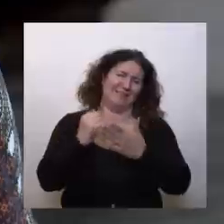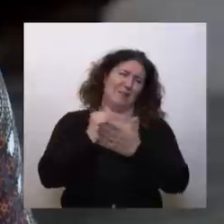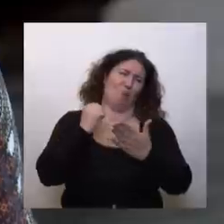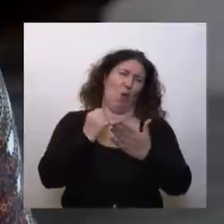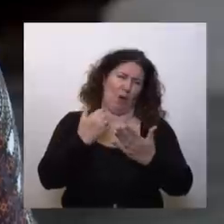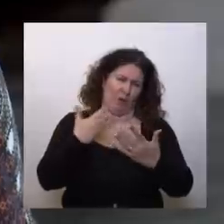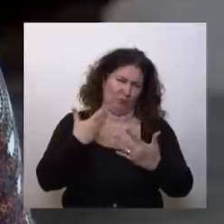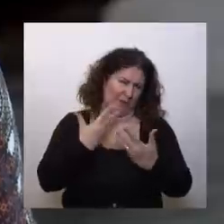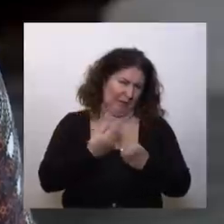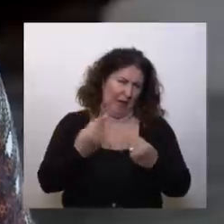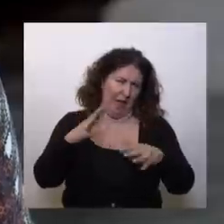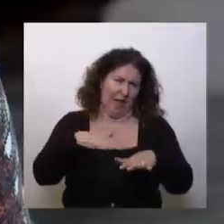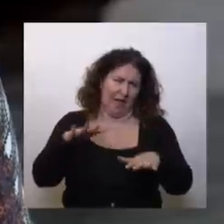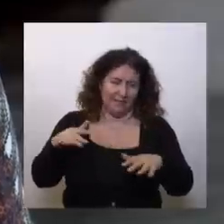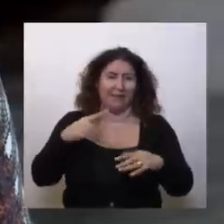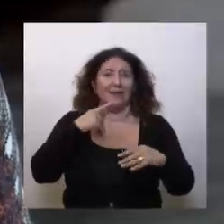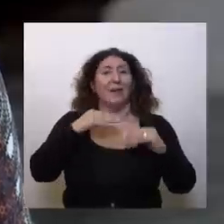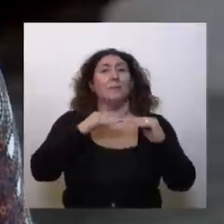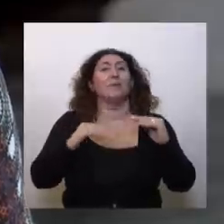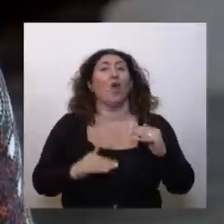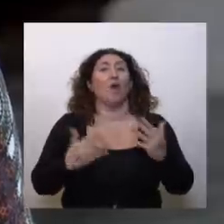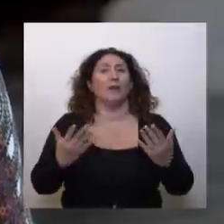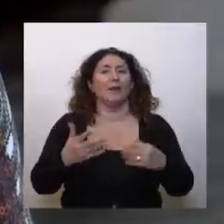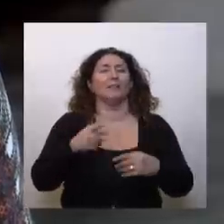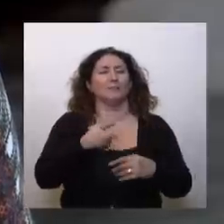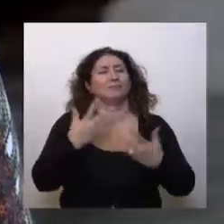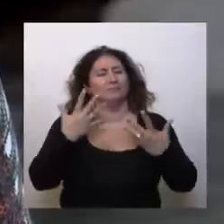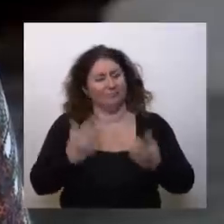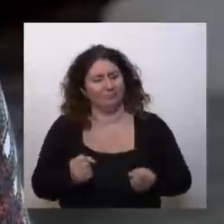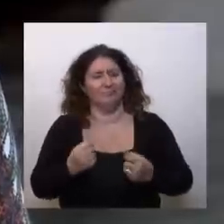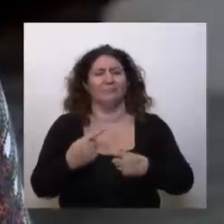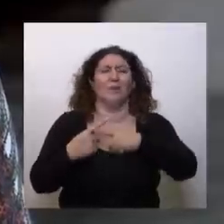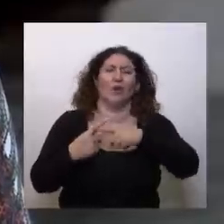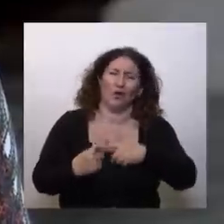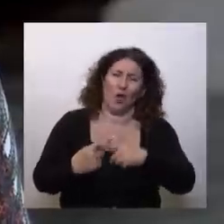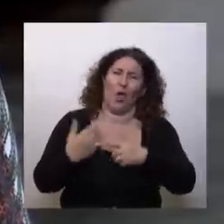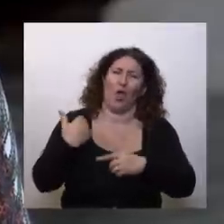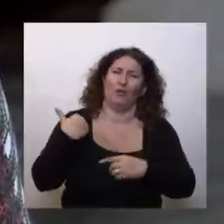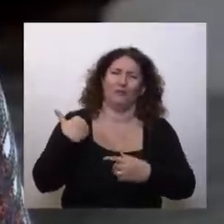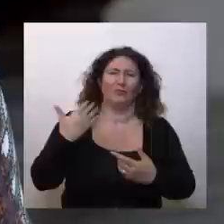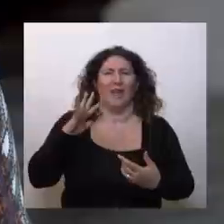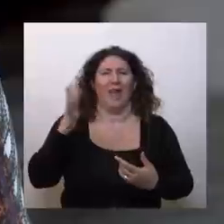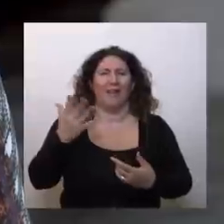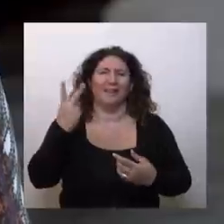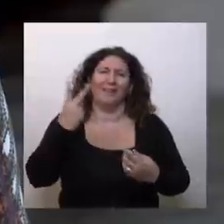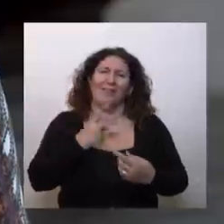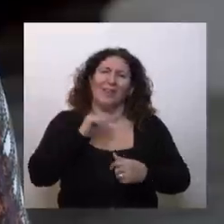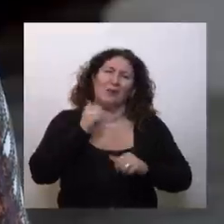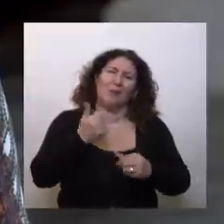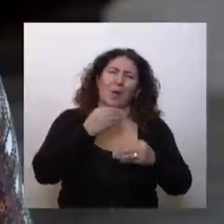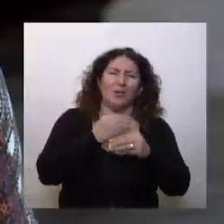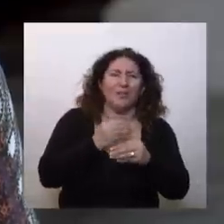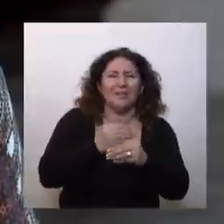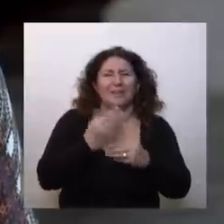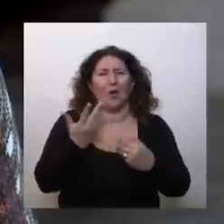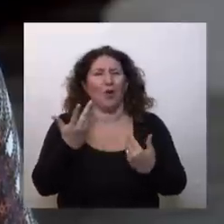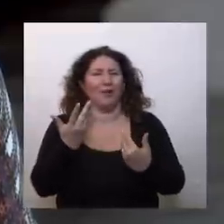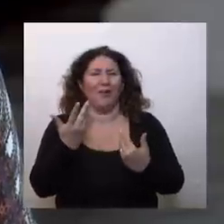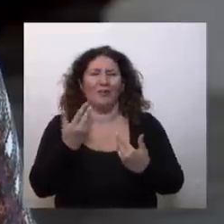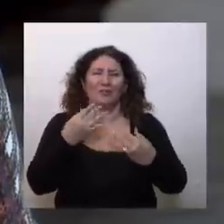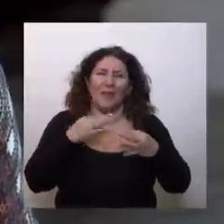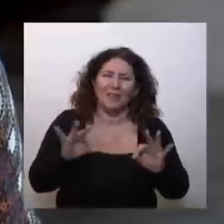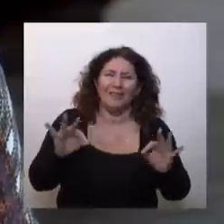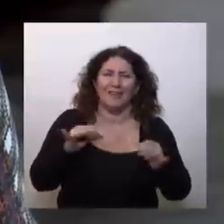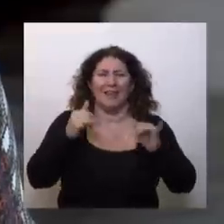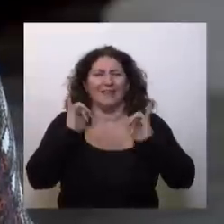aver saputo portare la croce degli altri, ma in modo ironico, gentile, divertente. Ad esempio